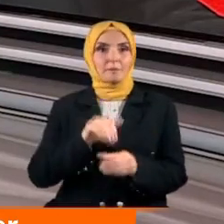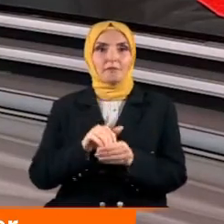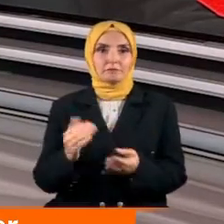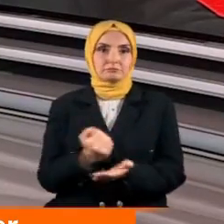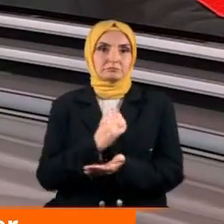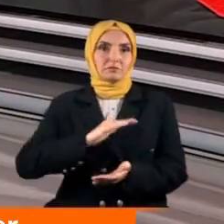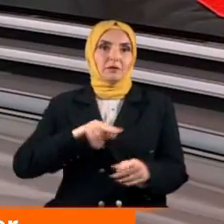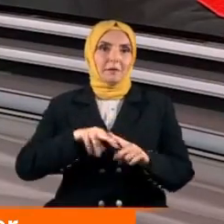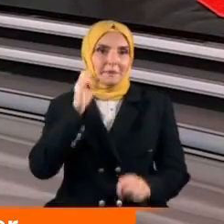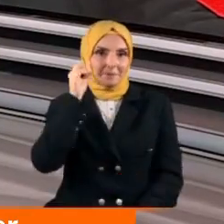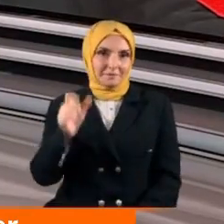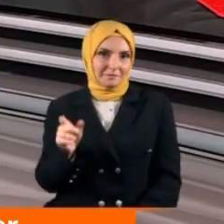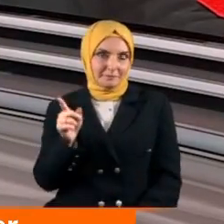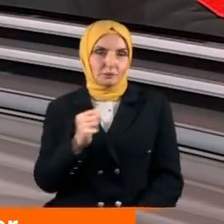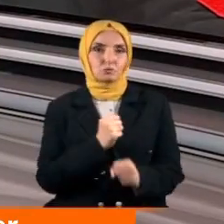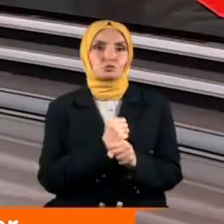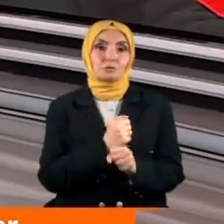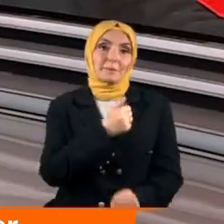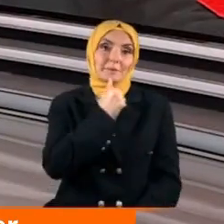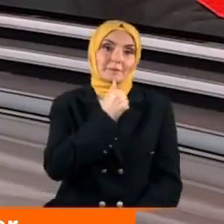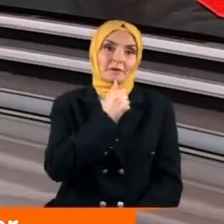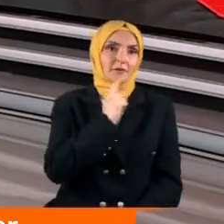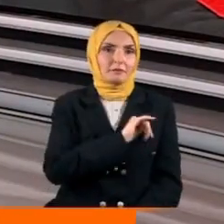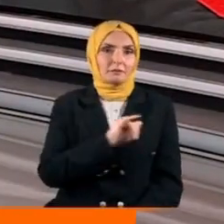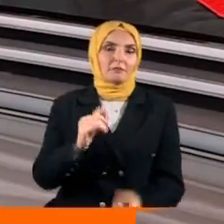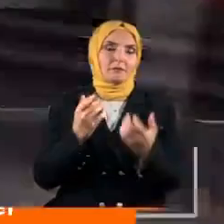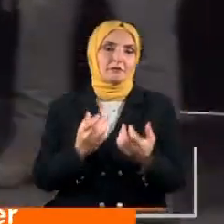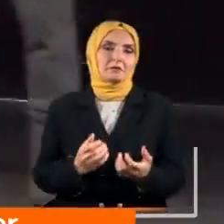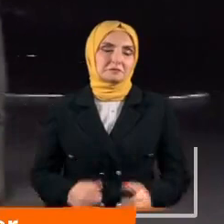sert tepki gösterdi İşte bu sözlerle